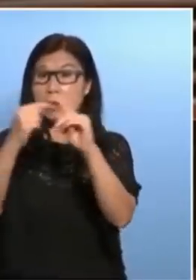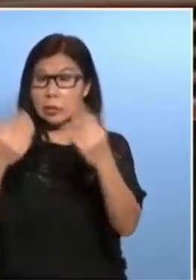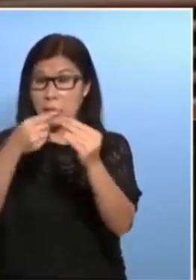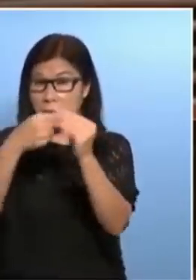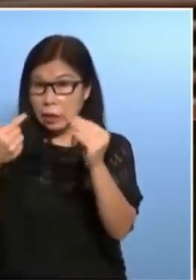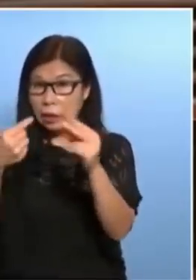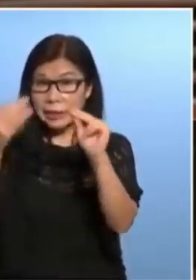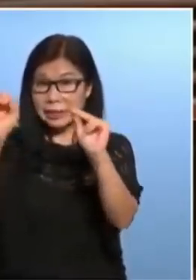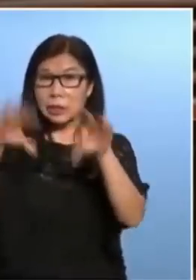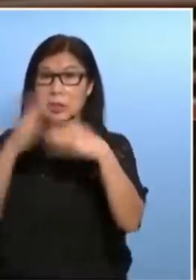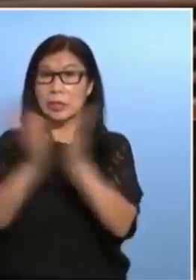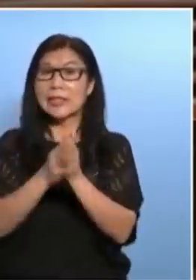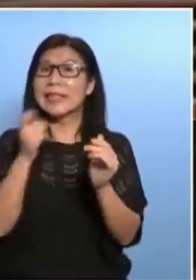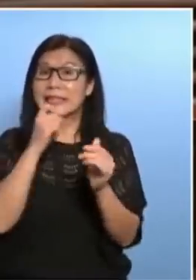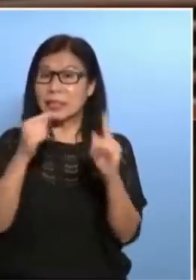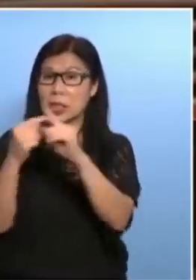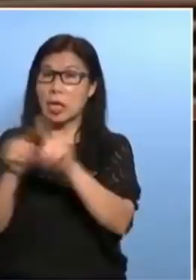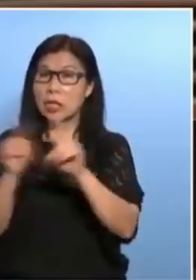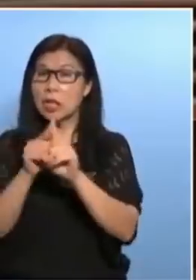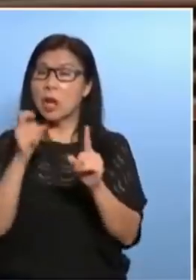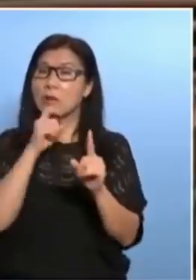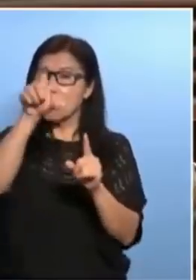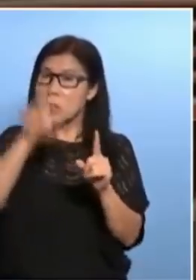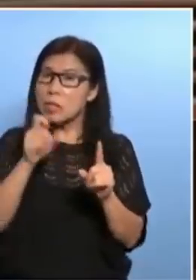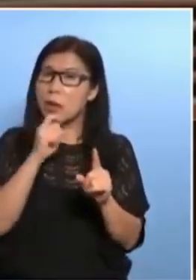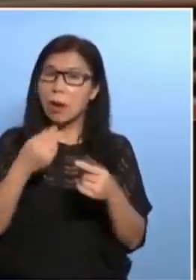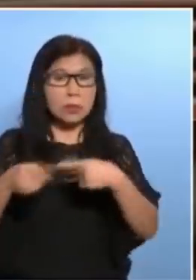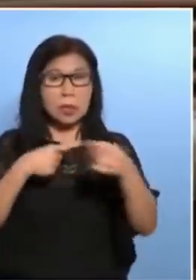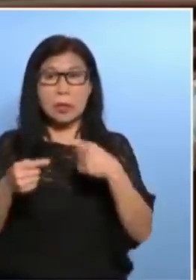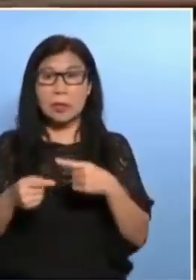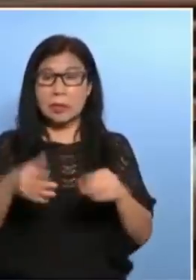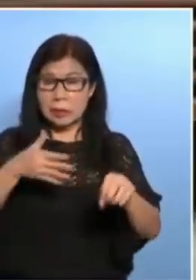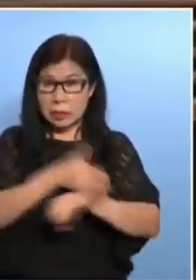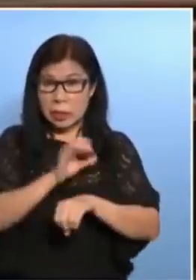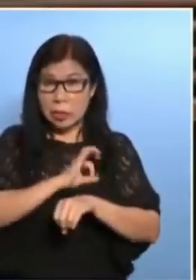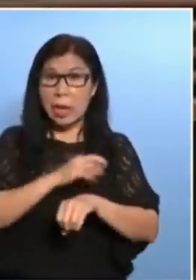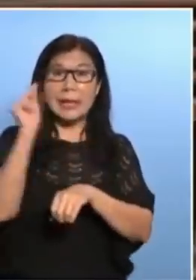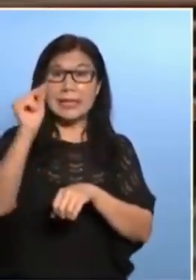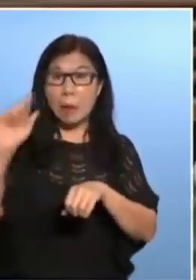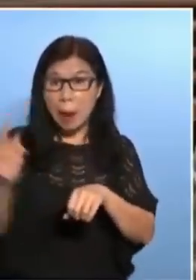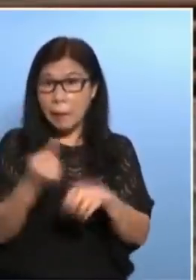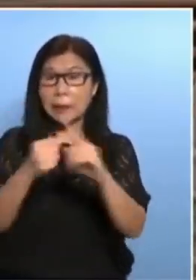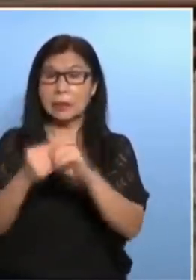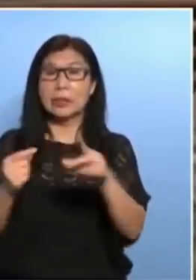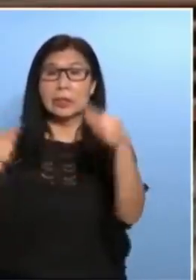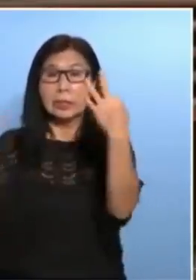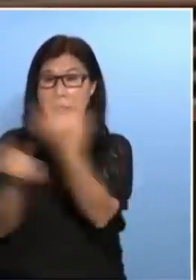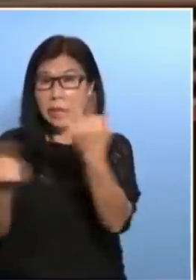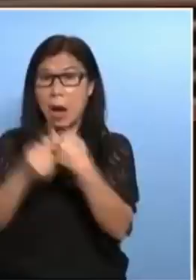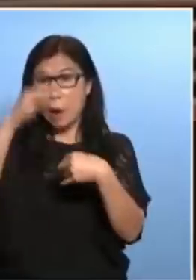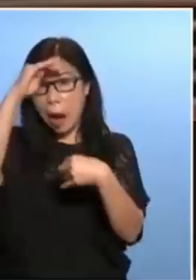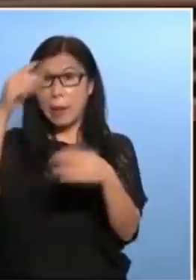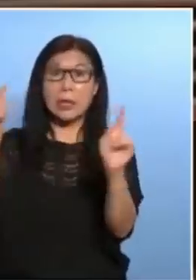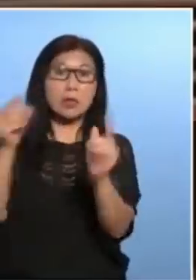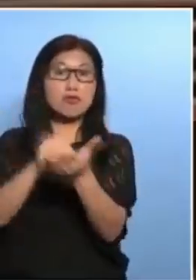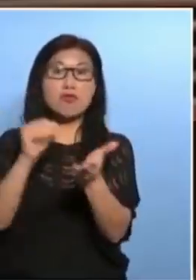些字眼可能有不同的意見，放諸整個社會牽涉到700万人的權利，任由那30000個警員去判